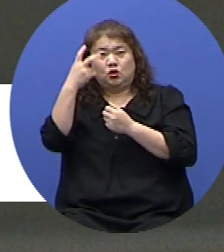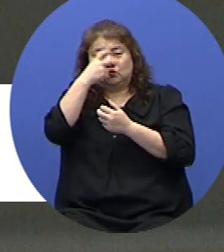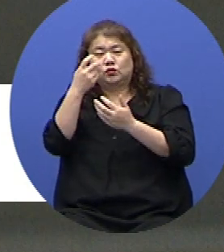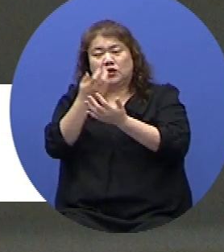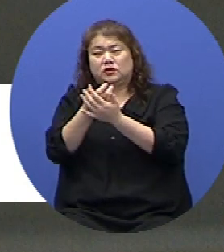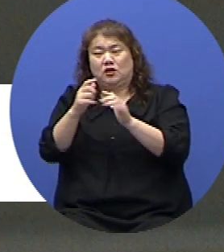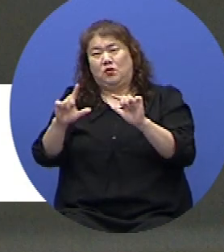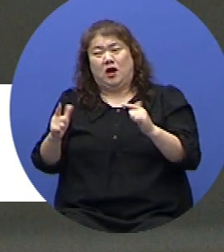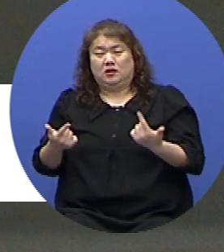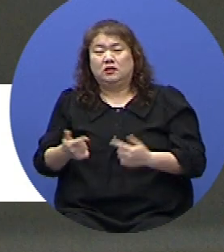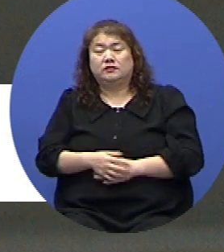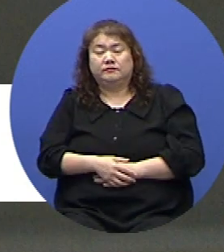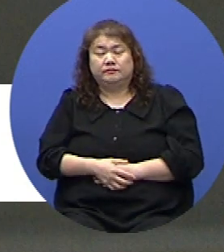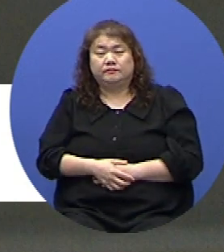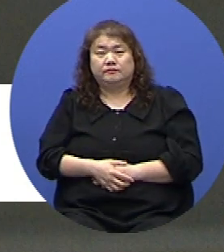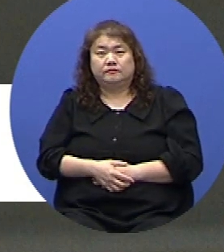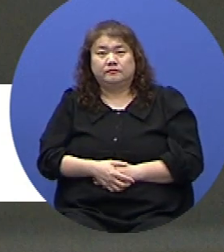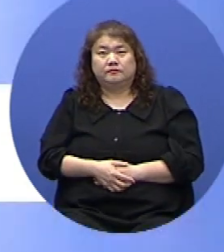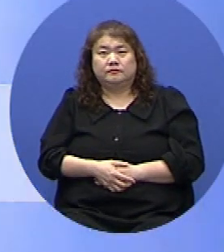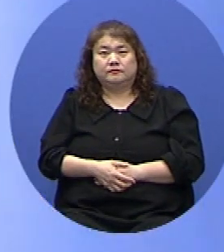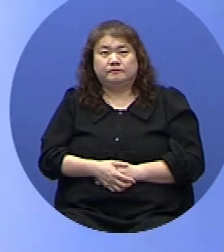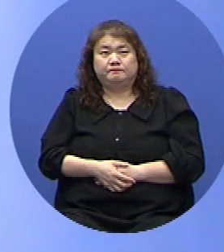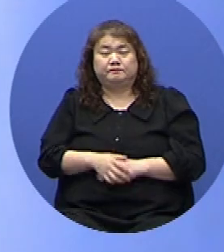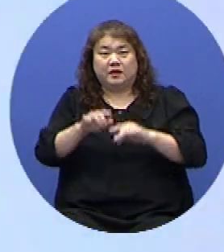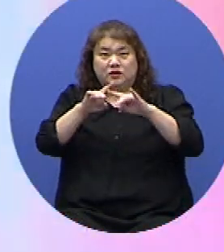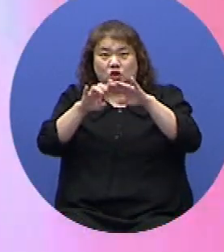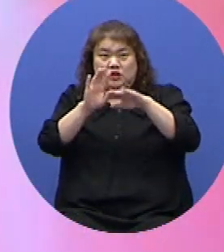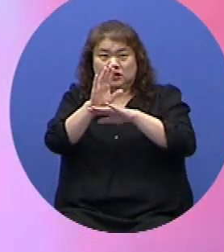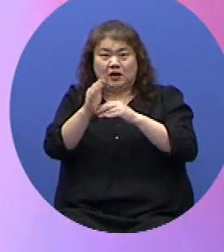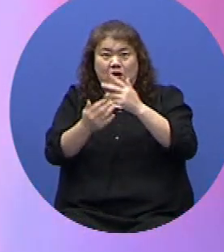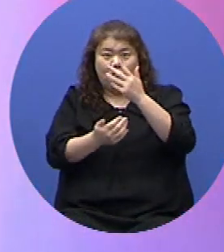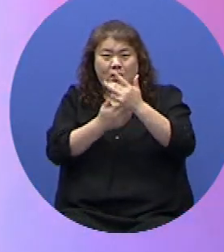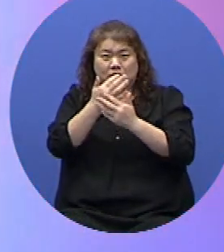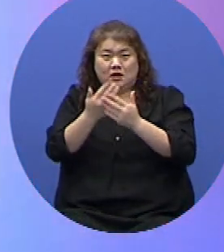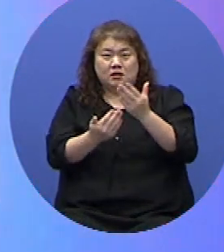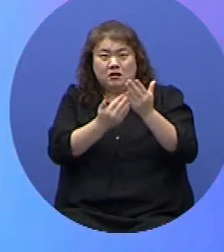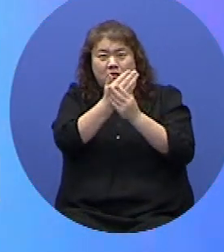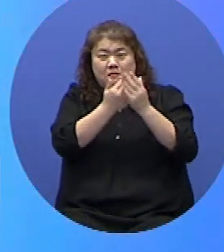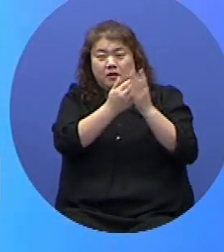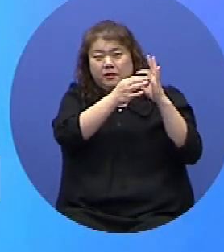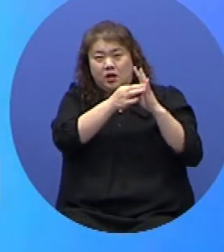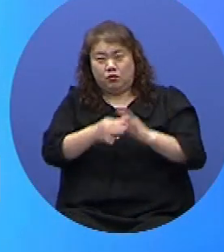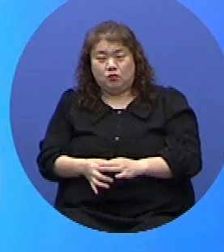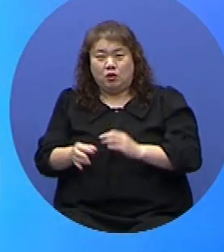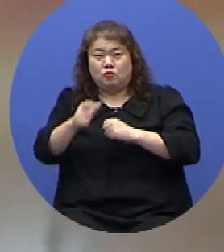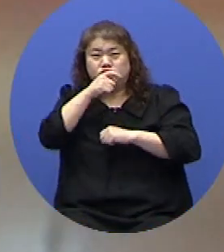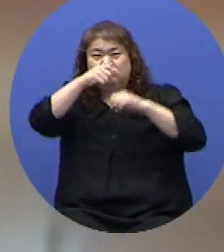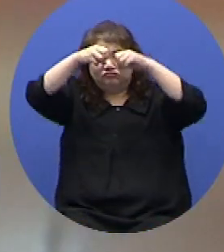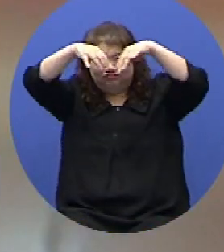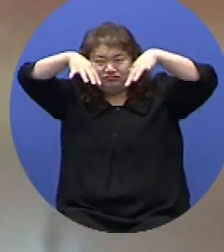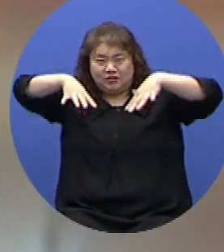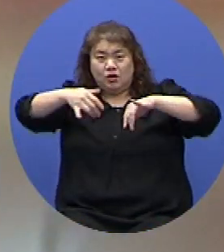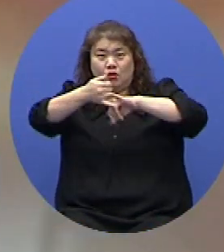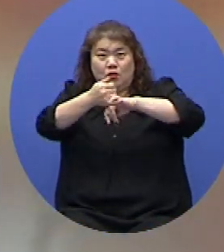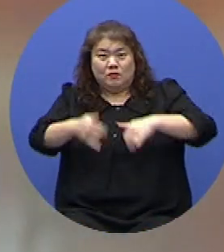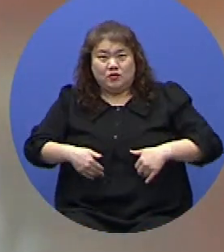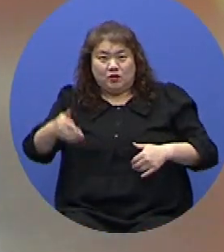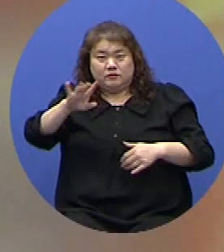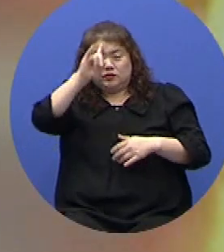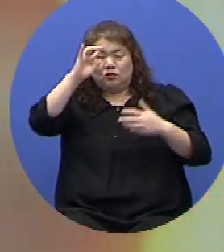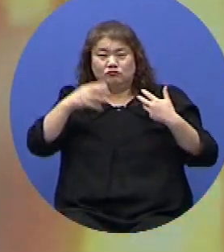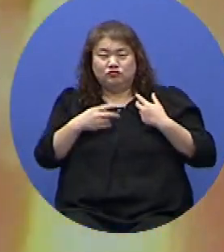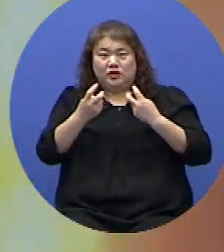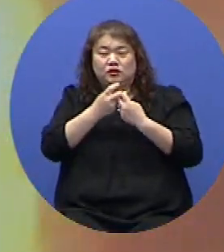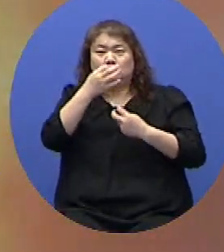이게 조사된 자료는 아니긴 하거든요. 전기차 화재는 잇따르고 스프링클러의 필요성은 커지고 있지만 정부 대책이 효과를